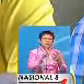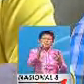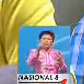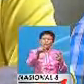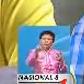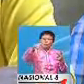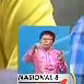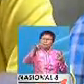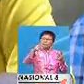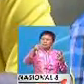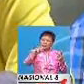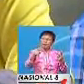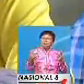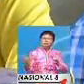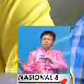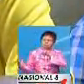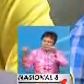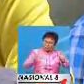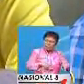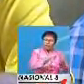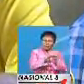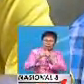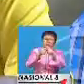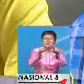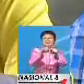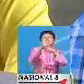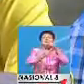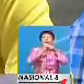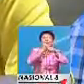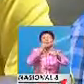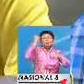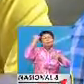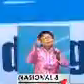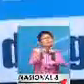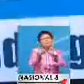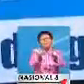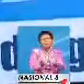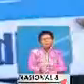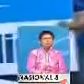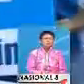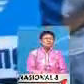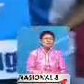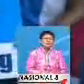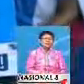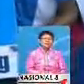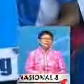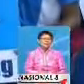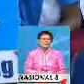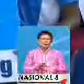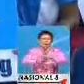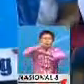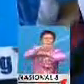Pinang me akan bersama-sama sepertima yang mereka lakukan pada tahun yang lalu insya-allah Semarang Cross country